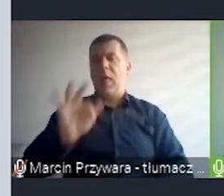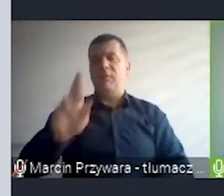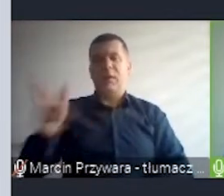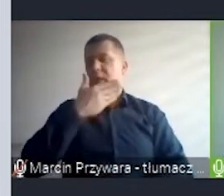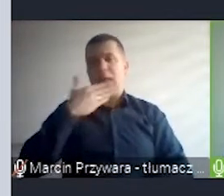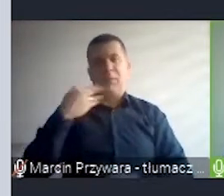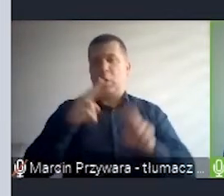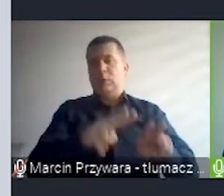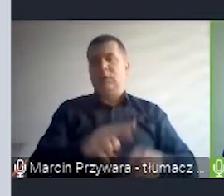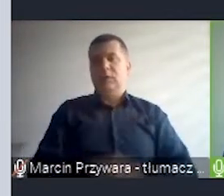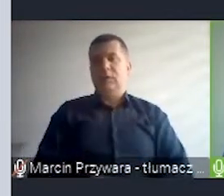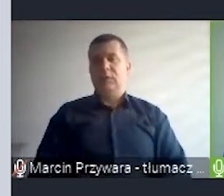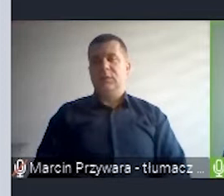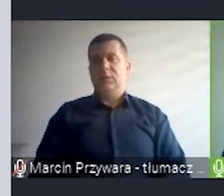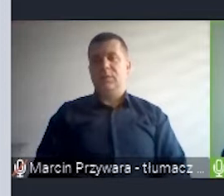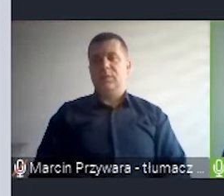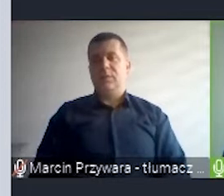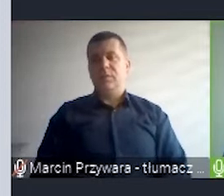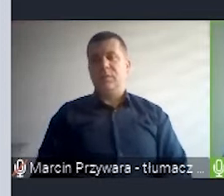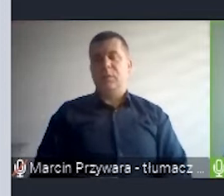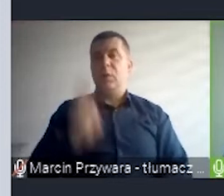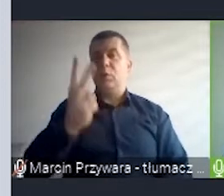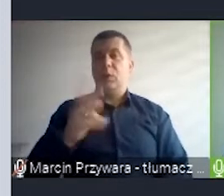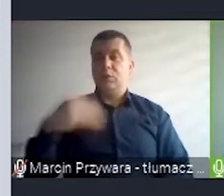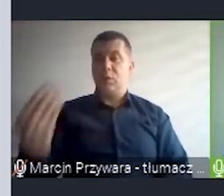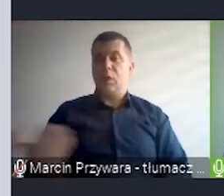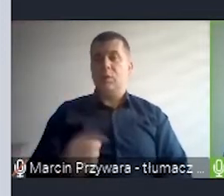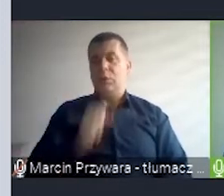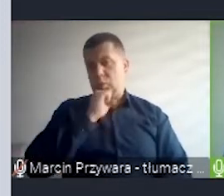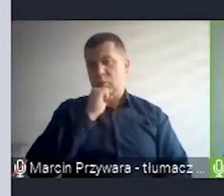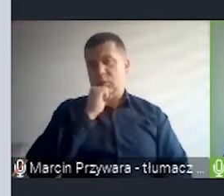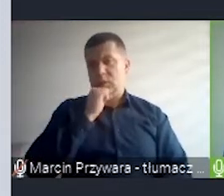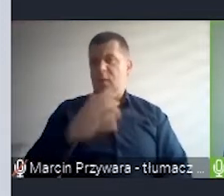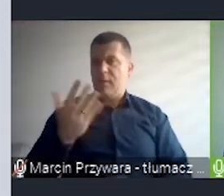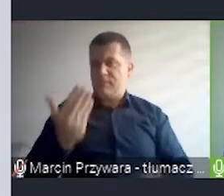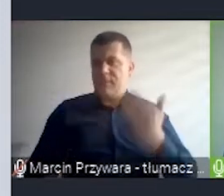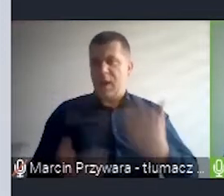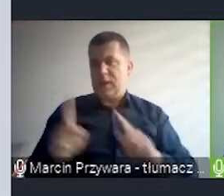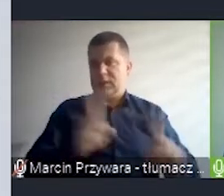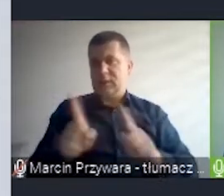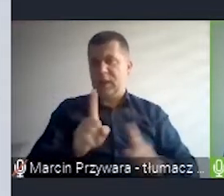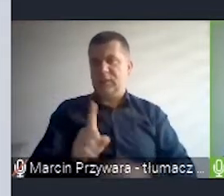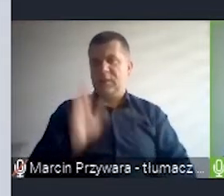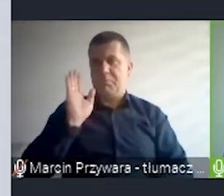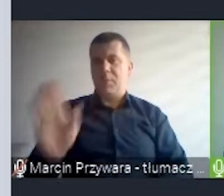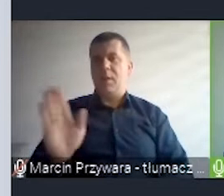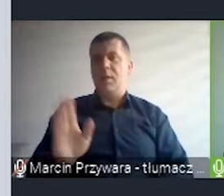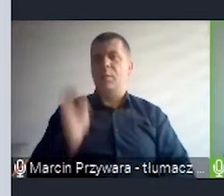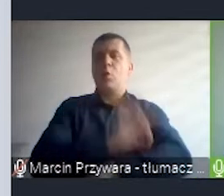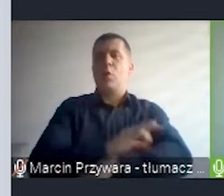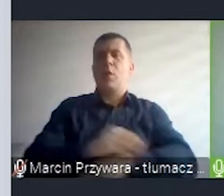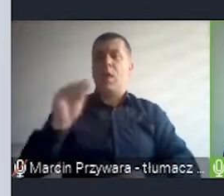uczestników. Z drugiej strony ogromną wagę i ogromne znaczenie mają w